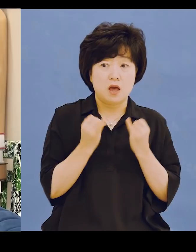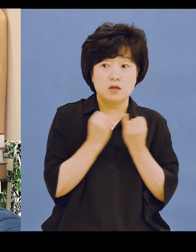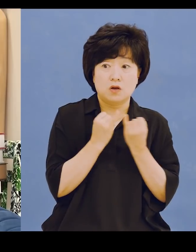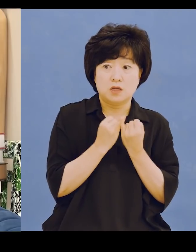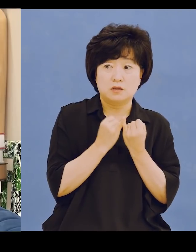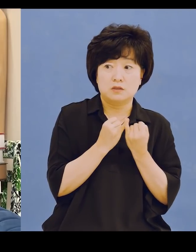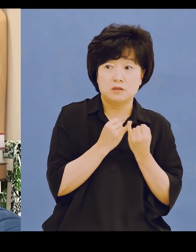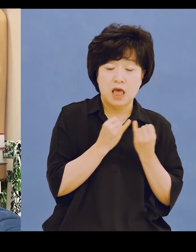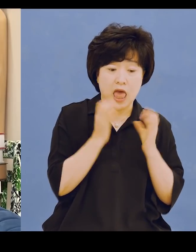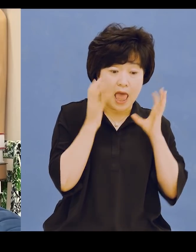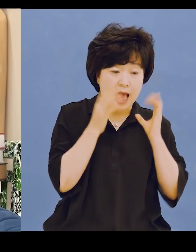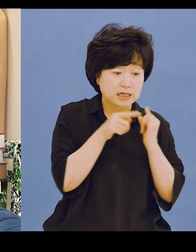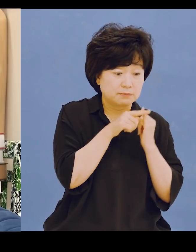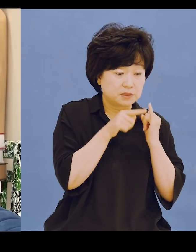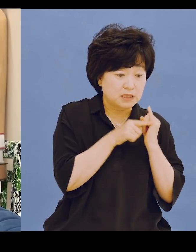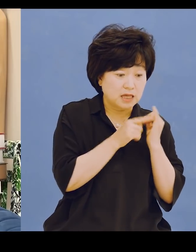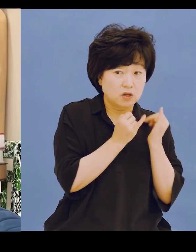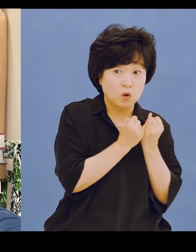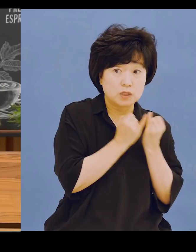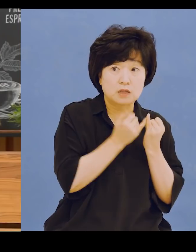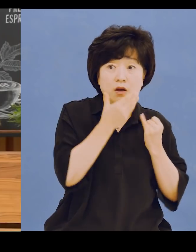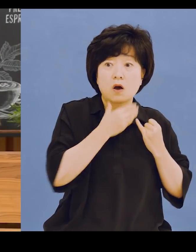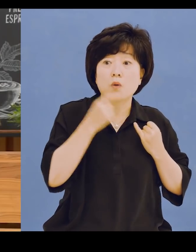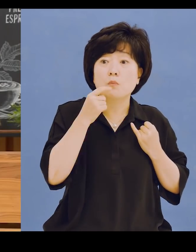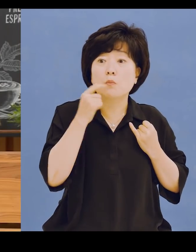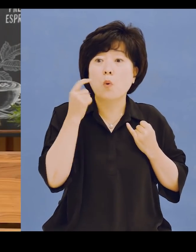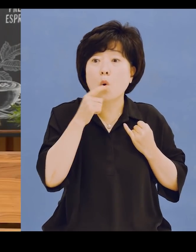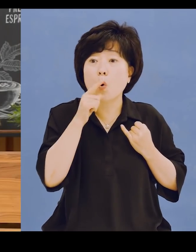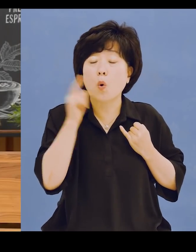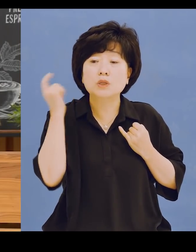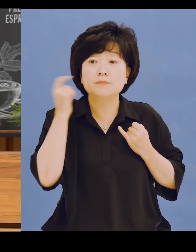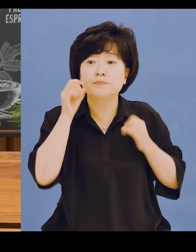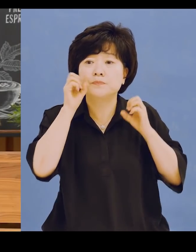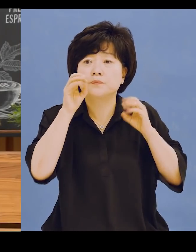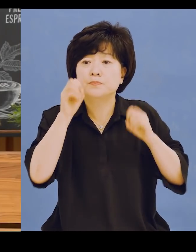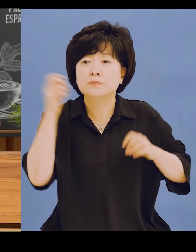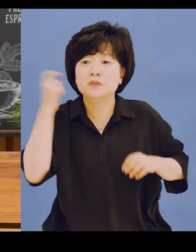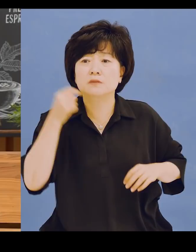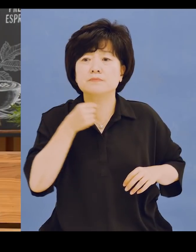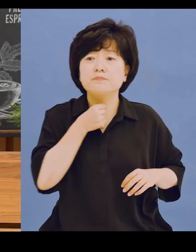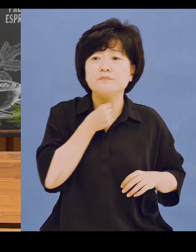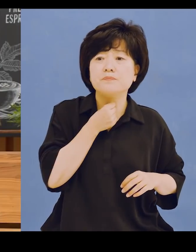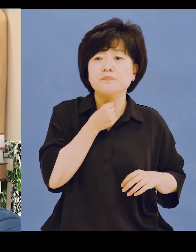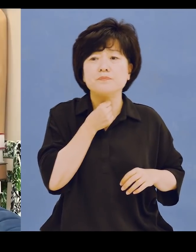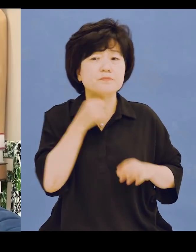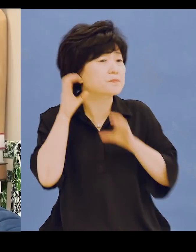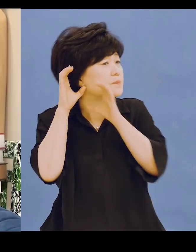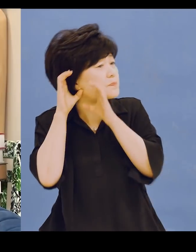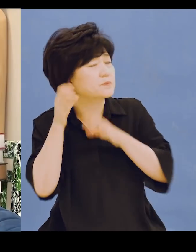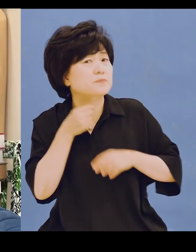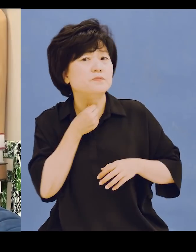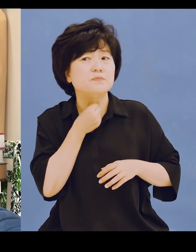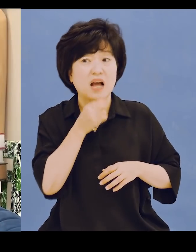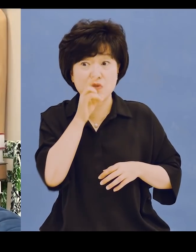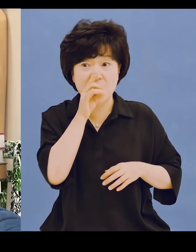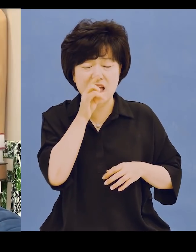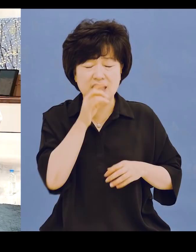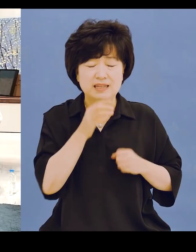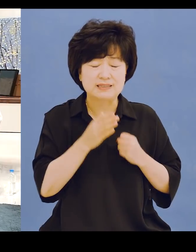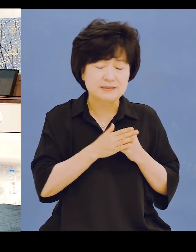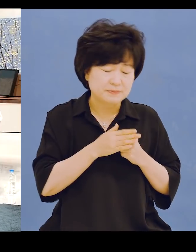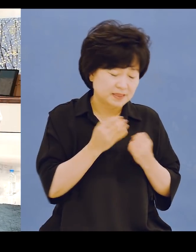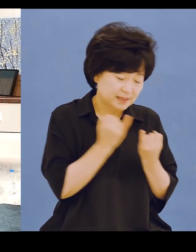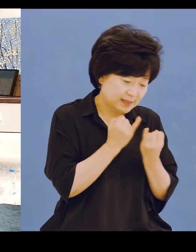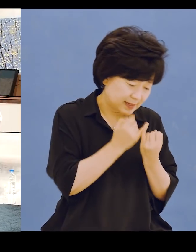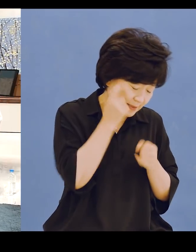여인들은 복음 전 아기 가진 여자는 복음 전하는 것은 못 가잖아요. 예. 근데 이 여인이 지혜를 생각한 것 같아요. 야자수 나무를 몇 개